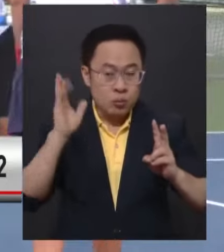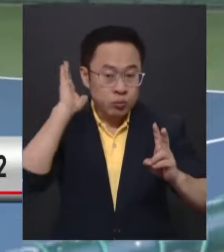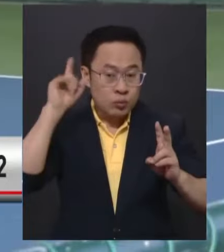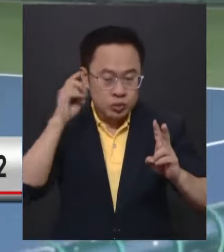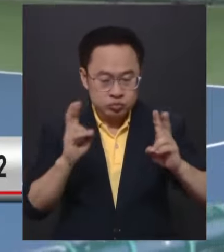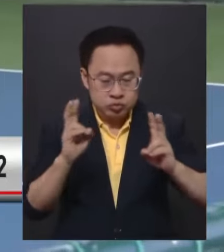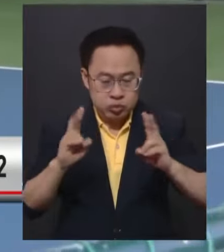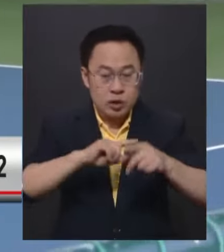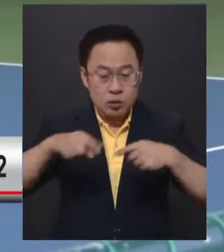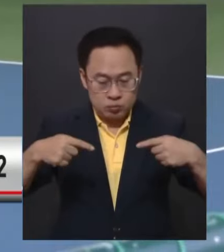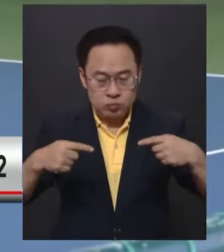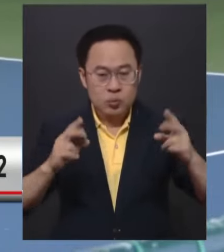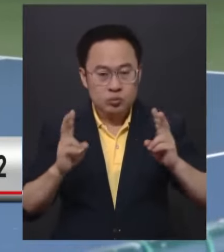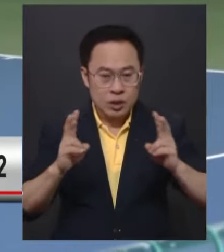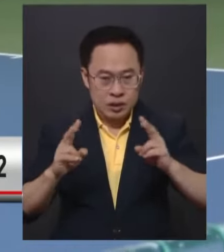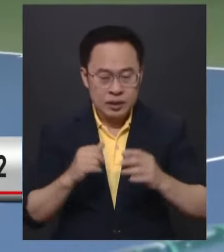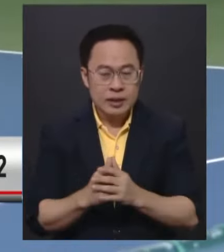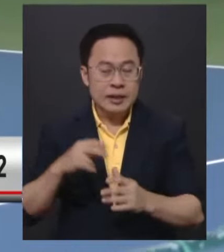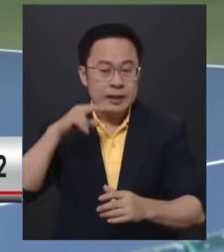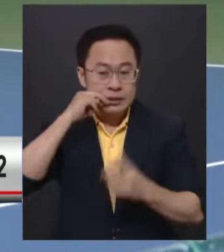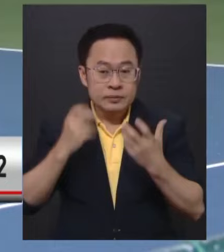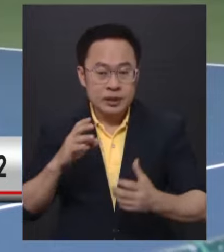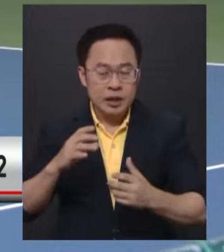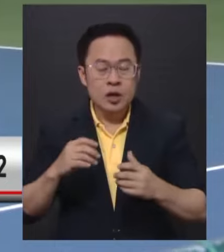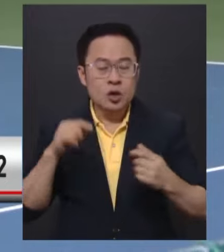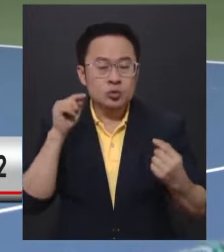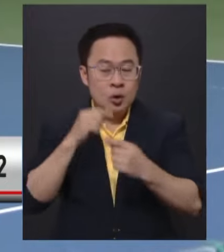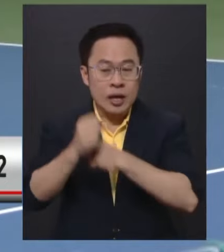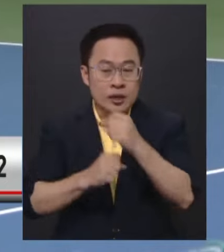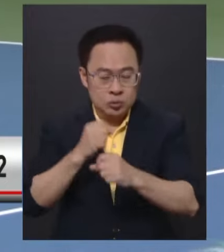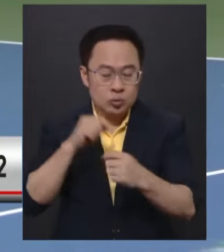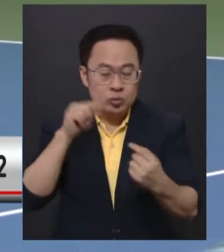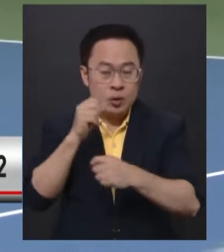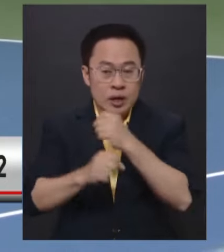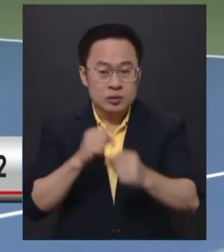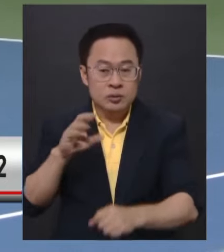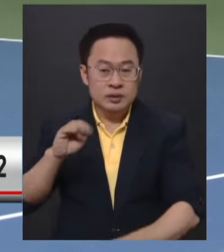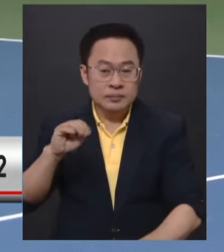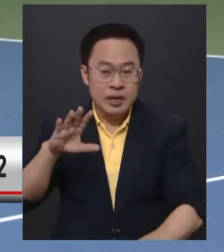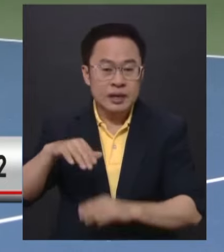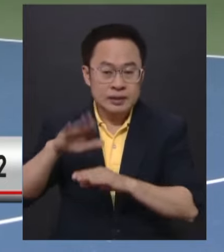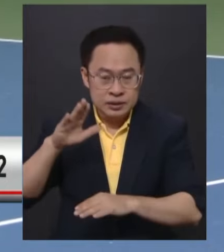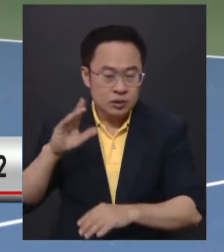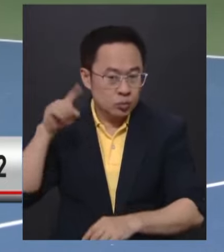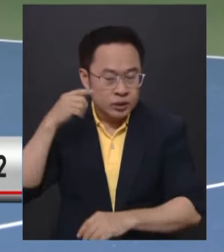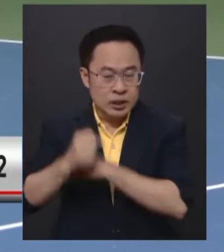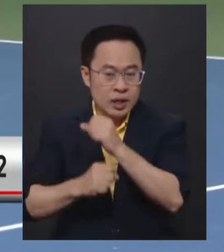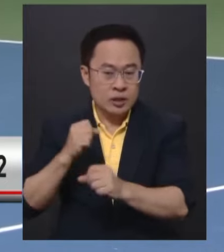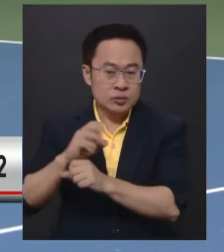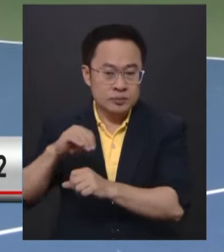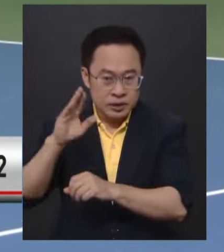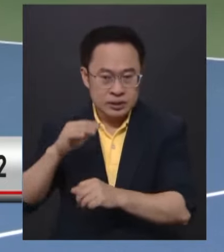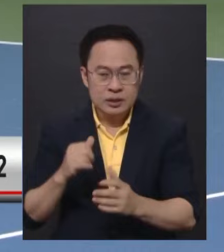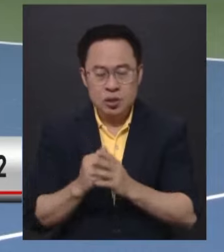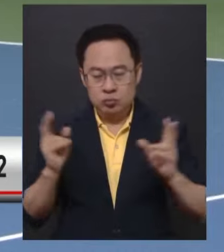อบชิงชนะเลิศ นะคะผู้ชายรุ่น45ปีขึ้นไปส่วนผู้หญิงรุ่น40ปีขึ้นไปค่ะการเจอกันในนัดชิงชนะเลิศ นะค